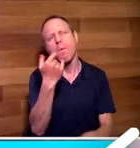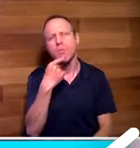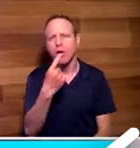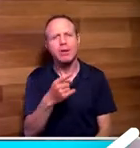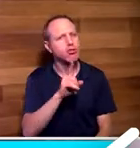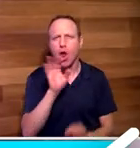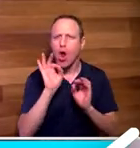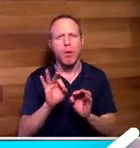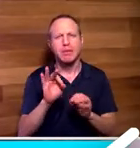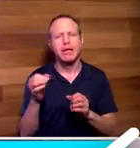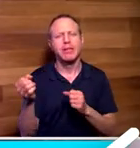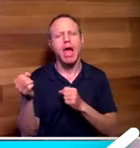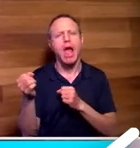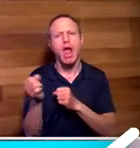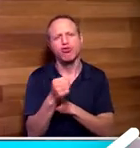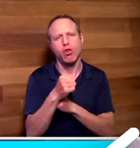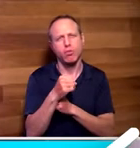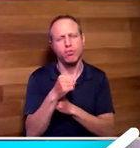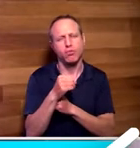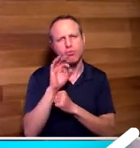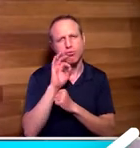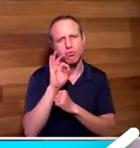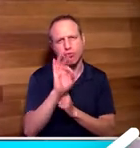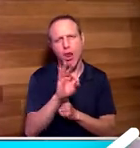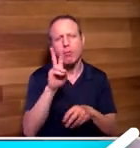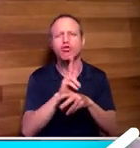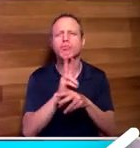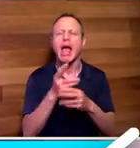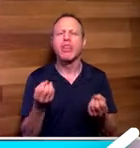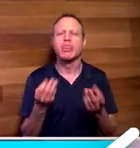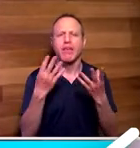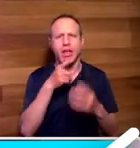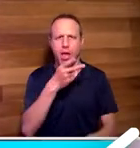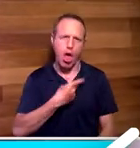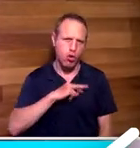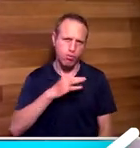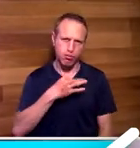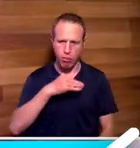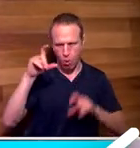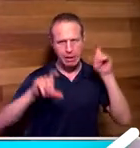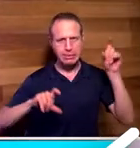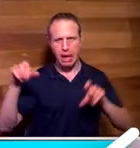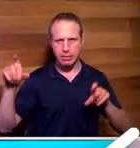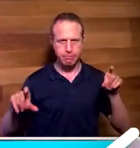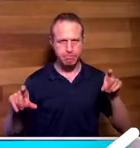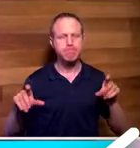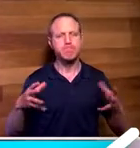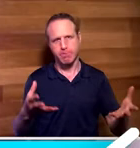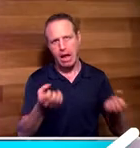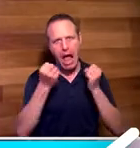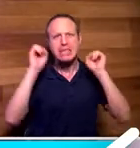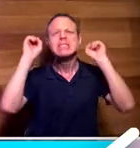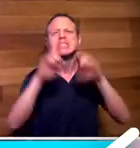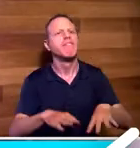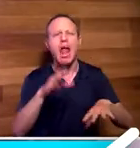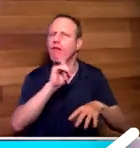לא בסדר האחריות שלהם לשמירת הטבע. וזה אחריות שלנו כאזרחים, לקחת את הזבל